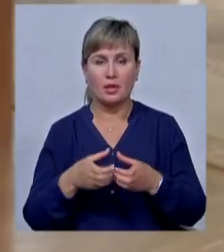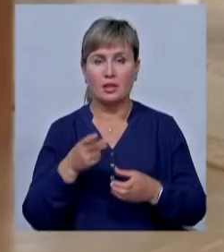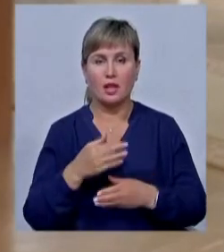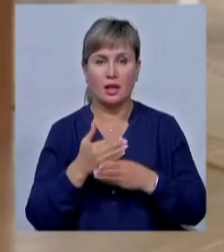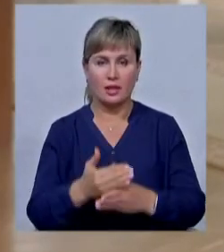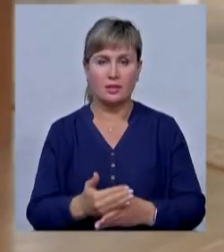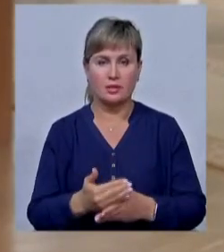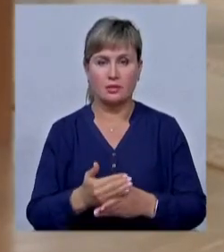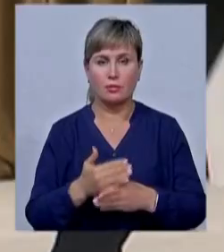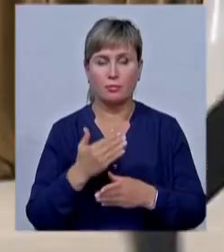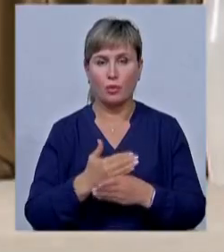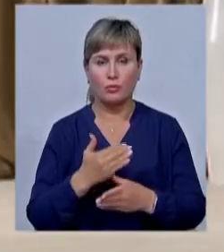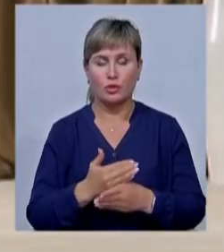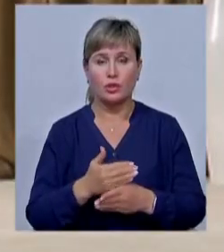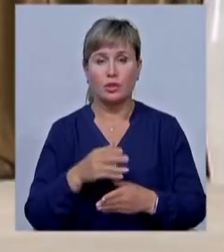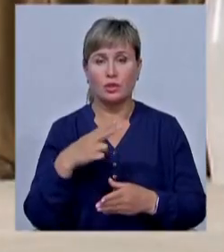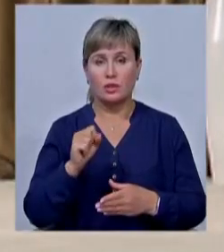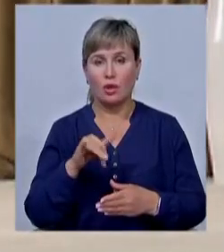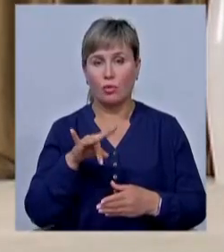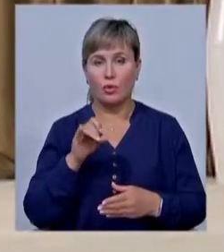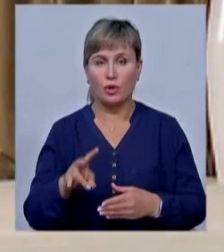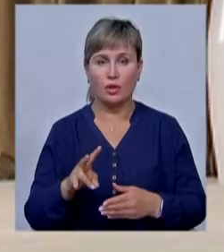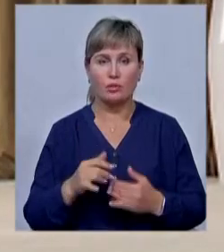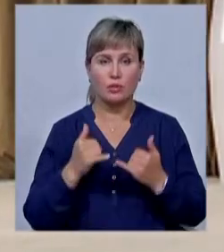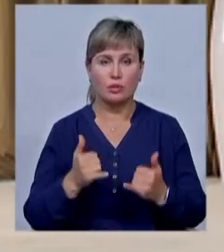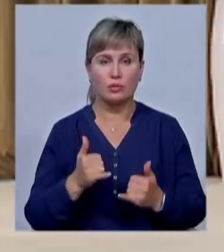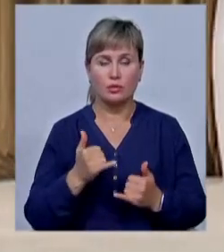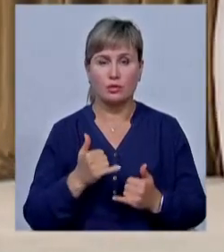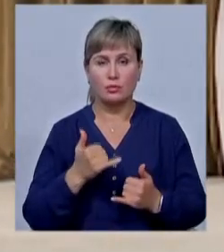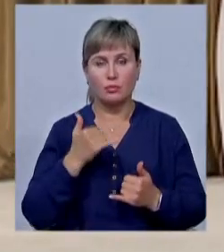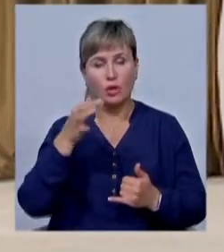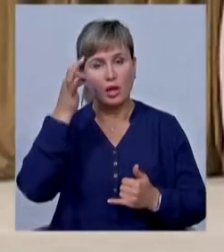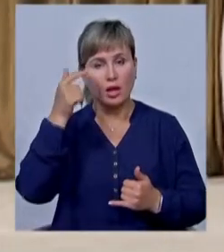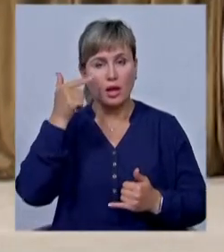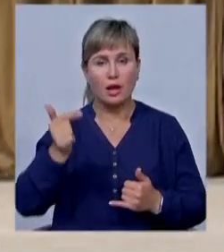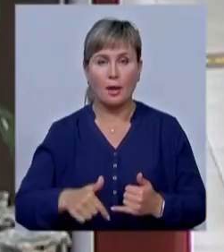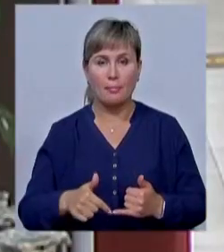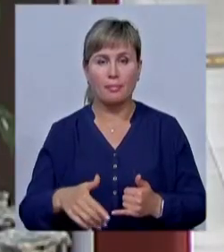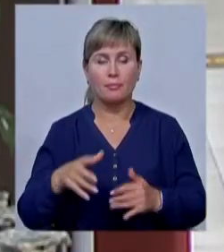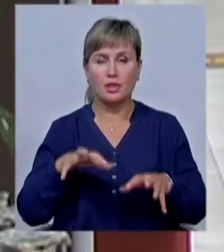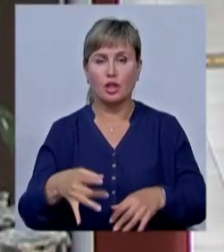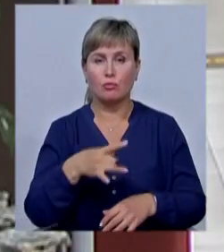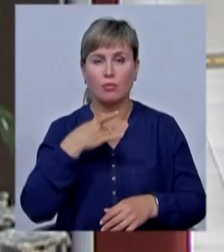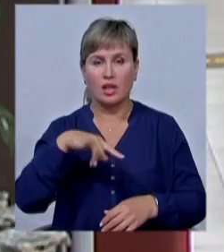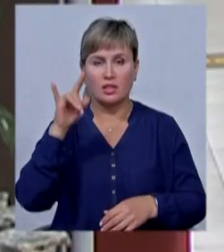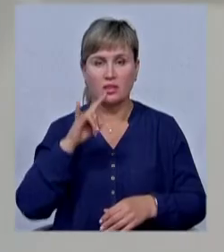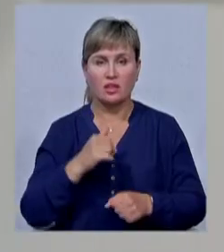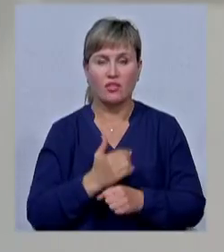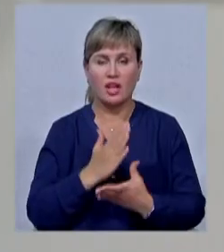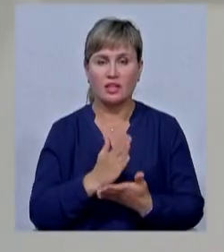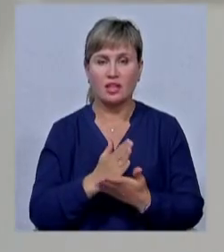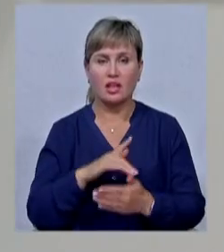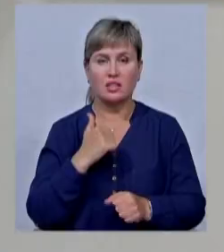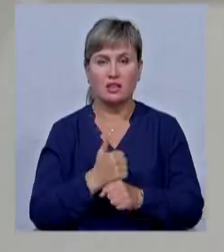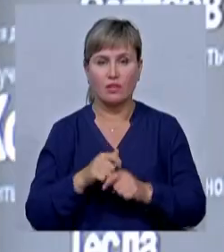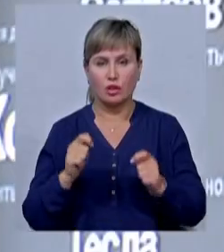оказания паллиативной помощи. А вот Даурен Каупенбаев, удостоенный почетной грамоты президента Республики Казахстан, является основателем одной из